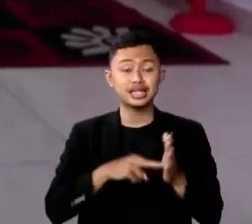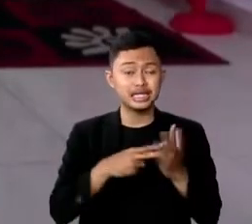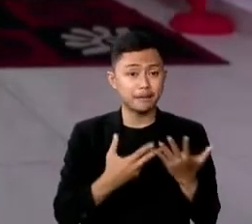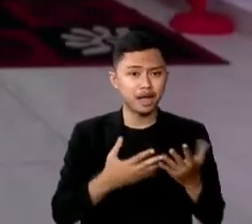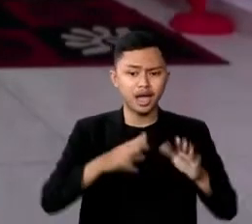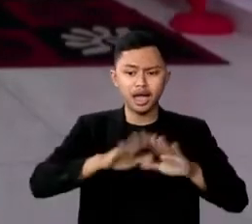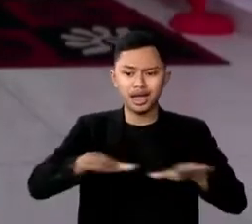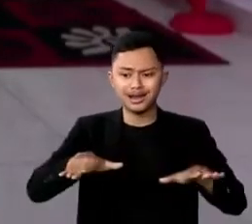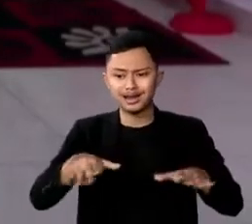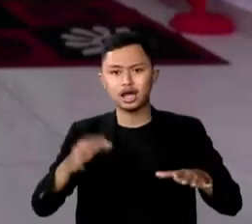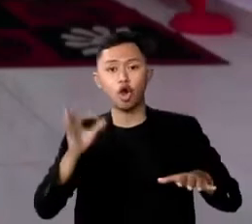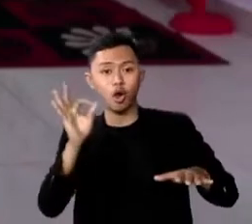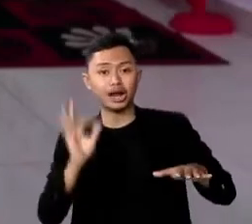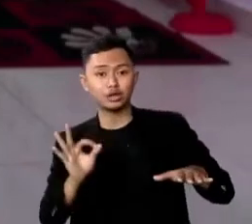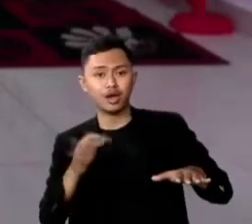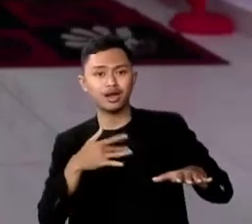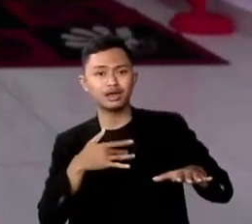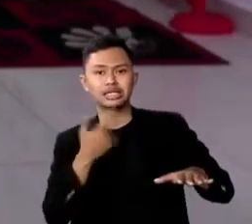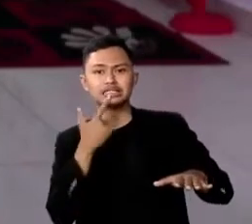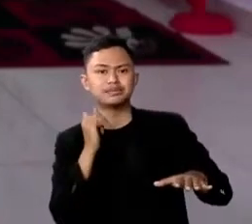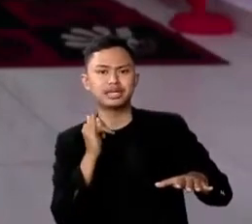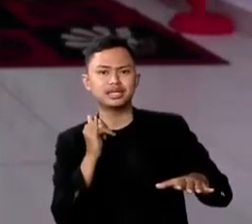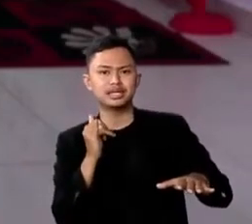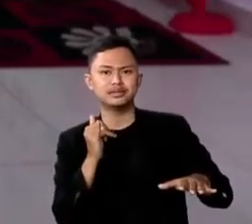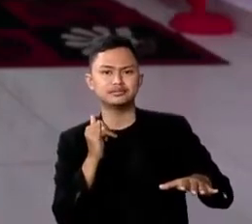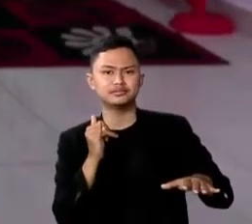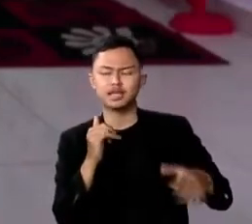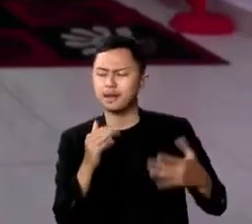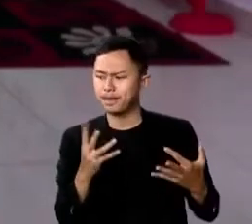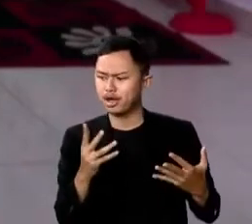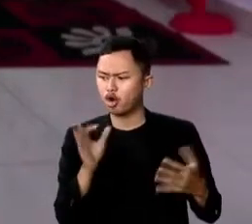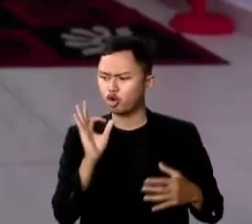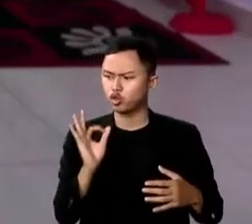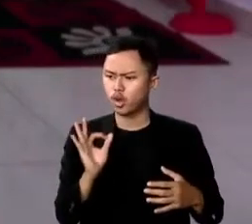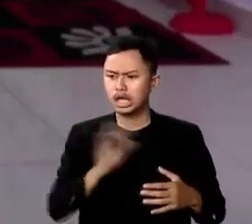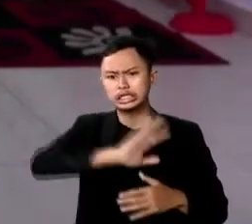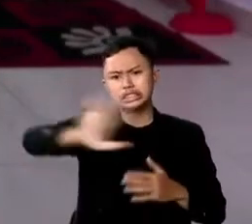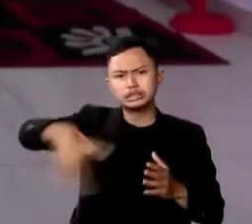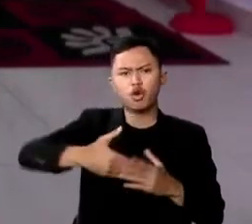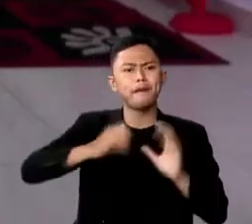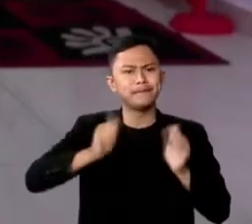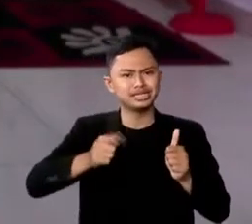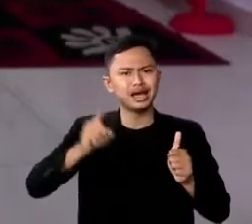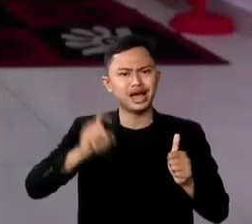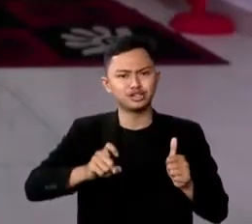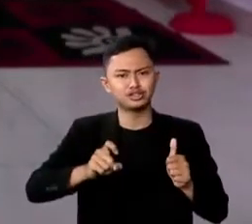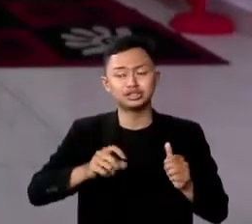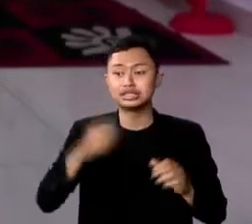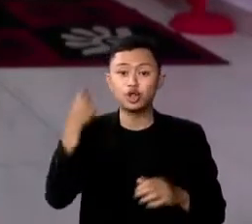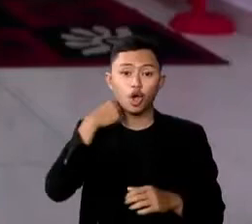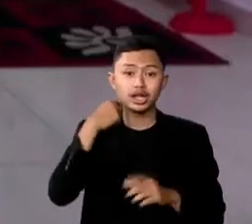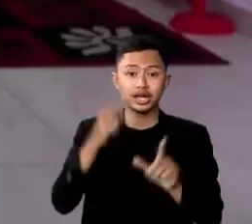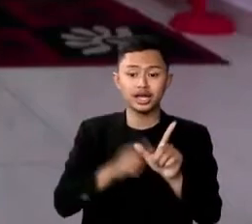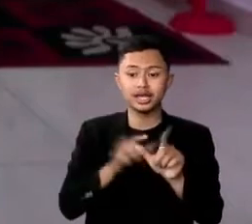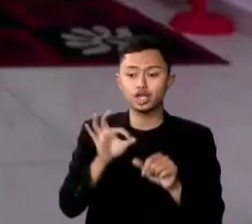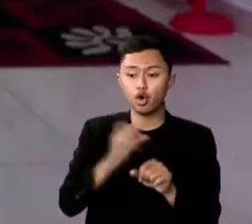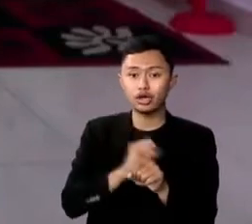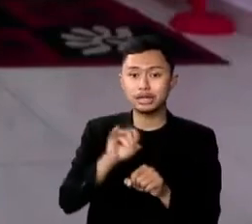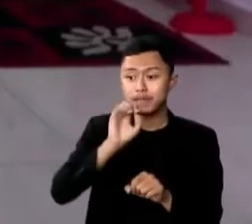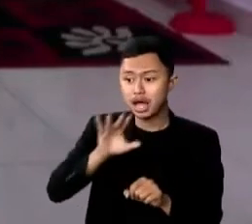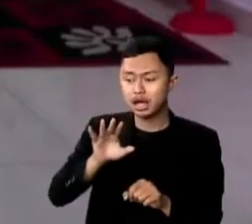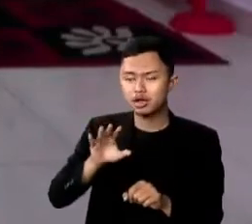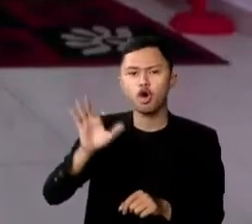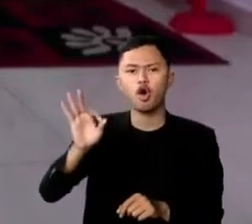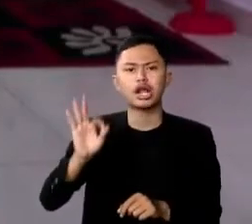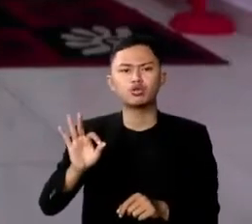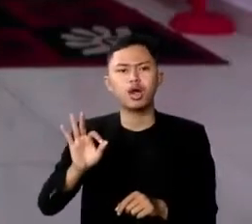ibaratnya orang tua memosisikan jadi serba apa ya bisa tadi dokter Yogi mantan juga jadi dokter